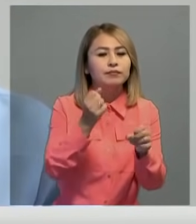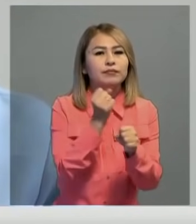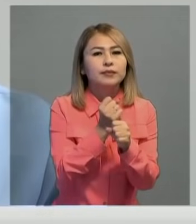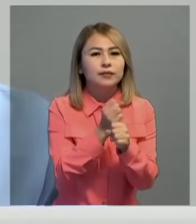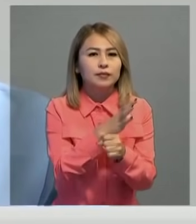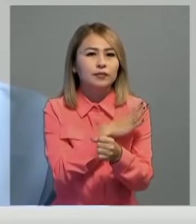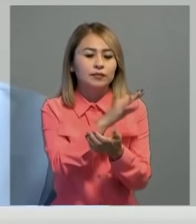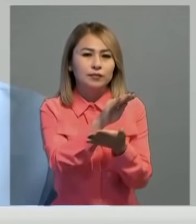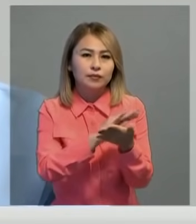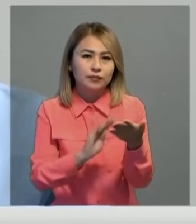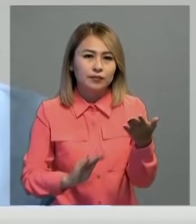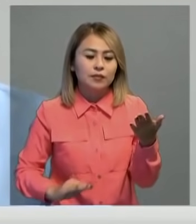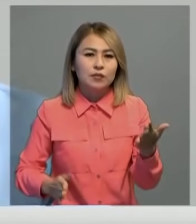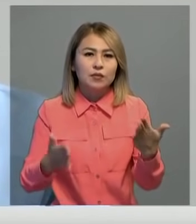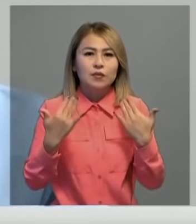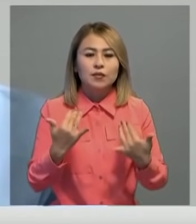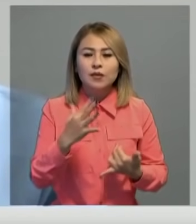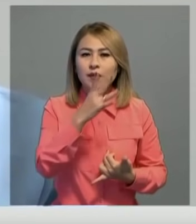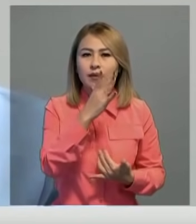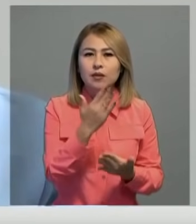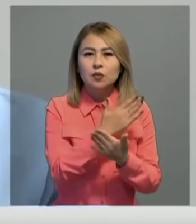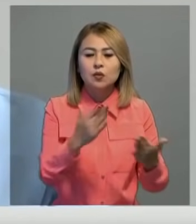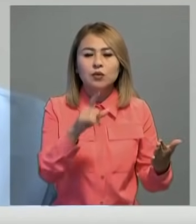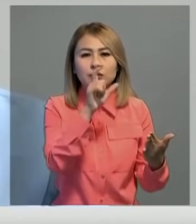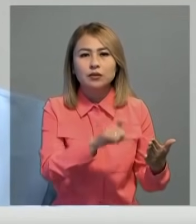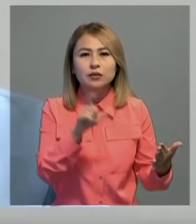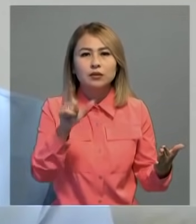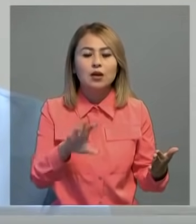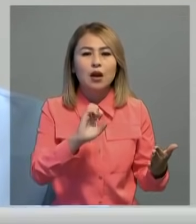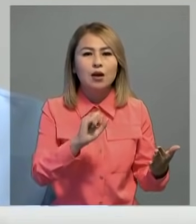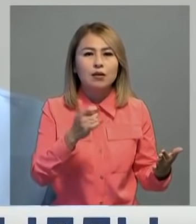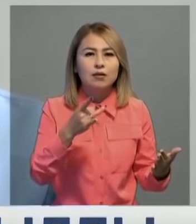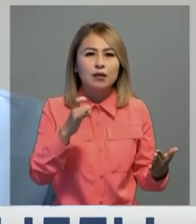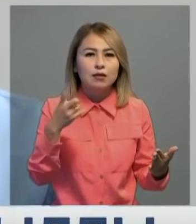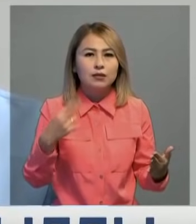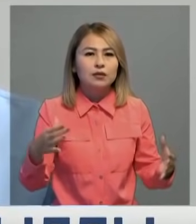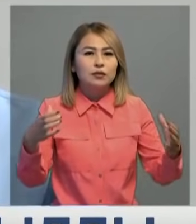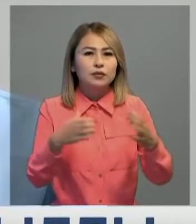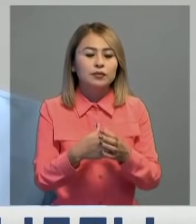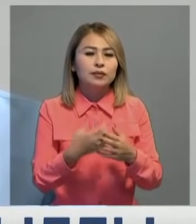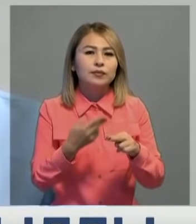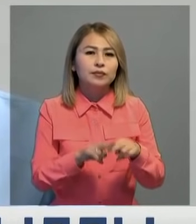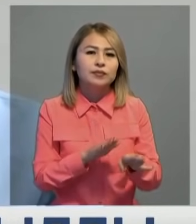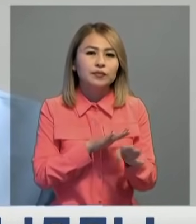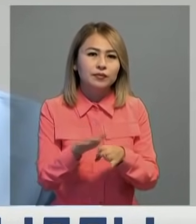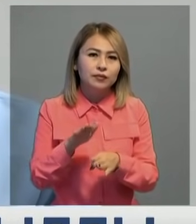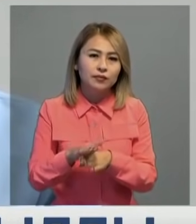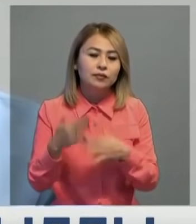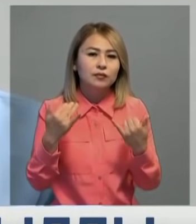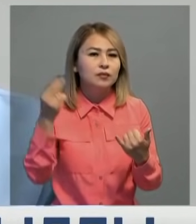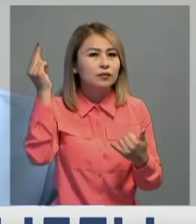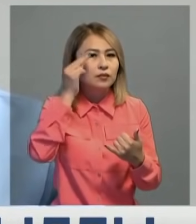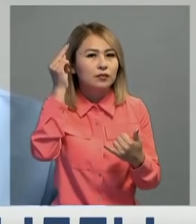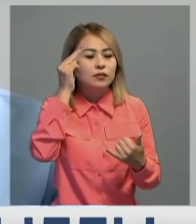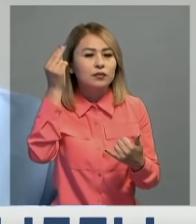келді. Қазіргі кезде сол кісілер осы аграрлық бағытта жұмыстарын атқарып, сол жақтағы алған